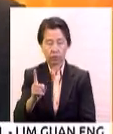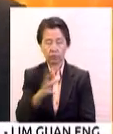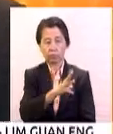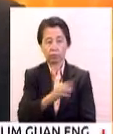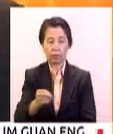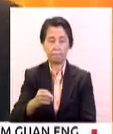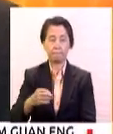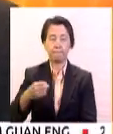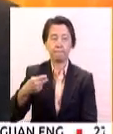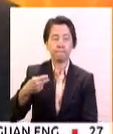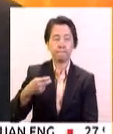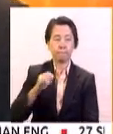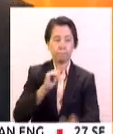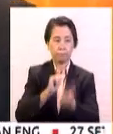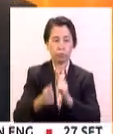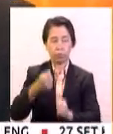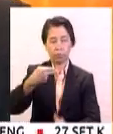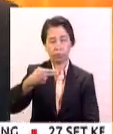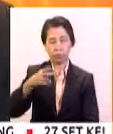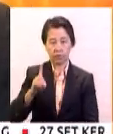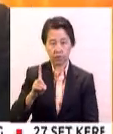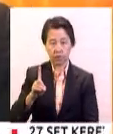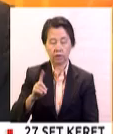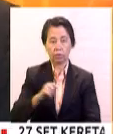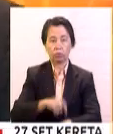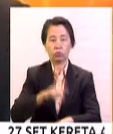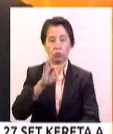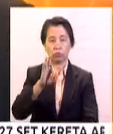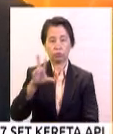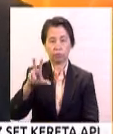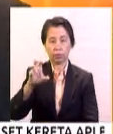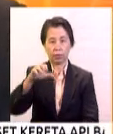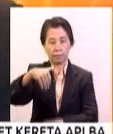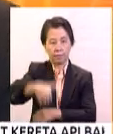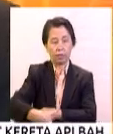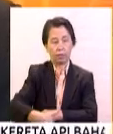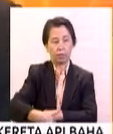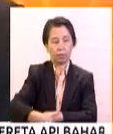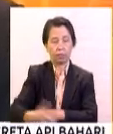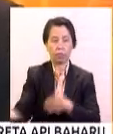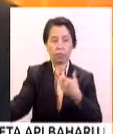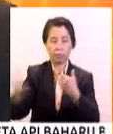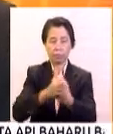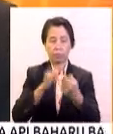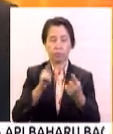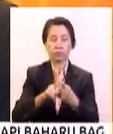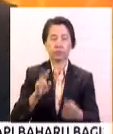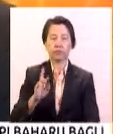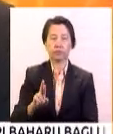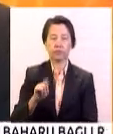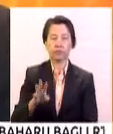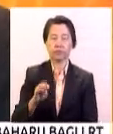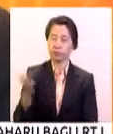juga Sport HD pada pukul 9.30 malam ini. Kita kembali kepada rakan sugas di Angkasa Puri.